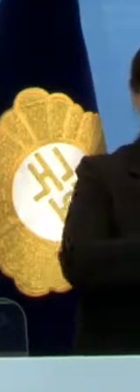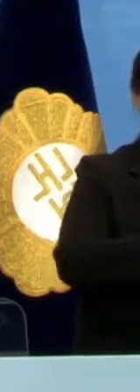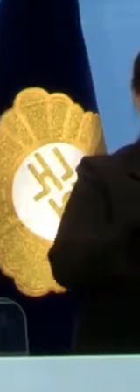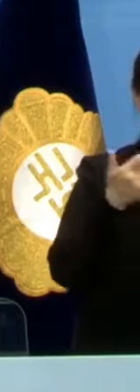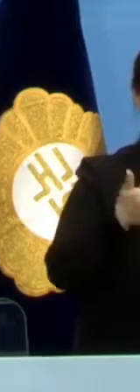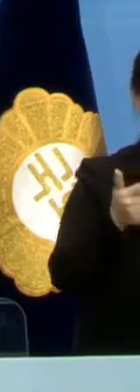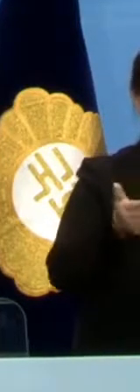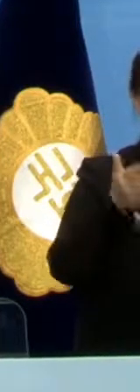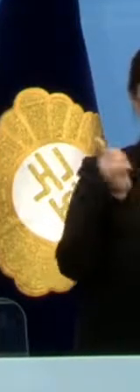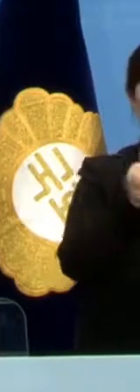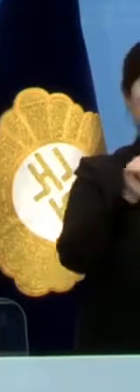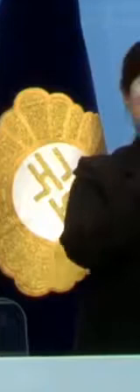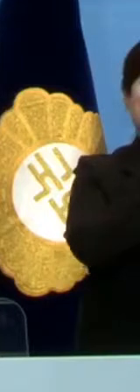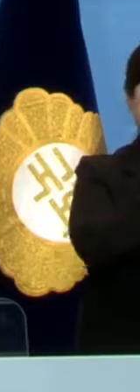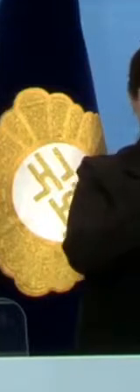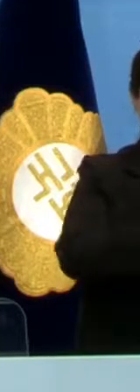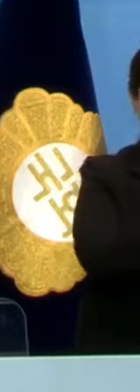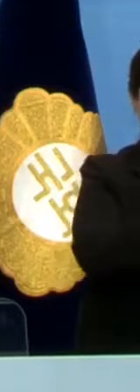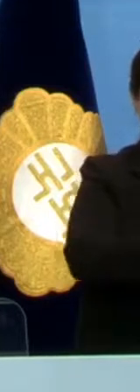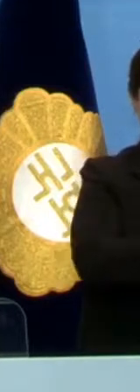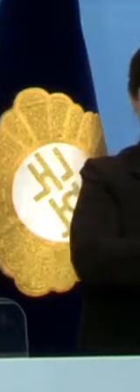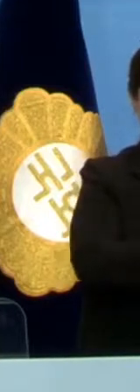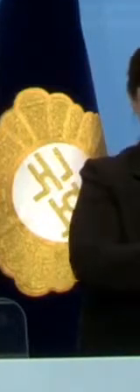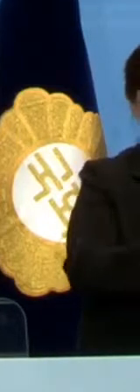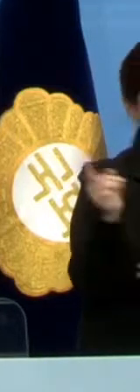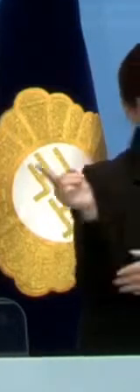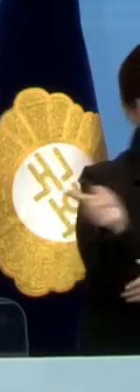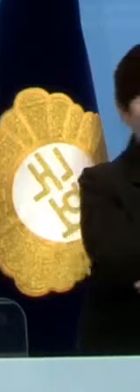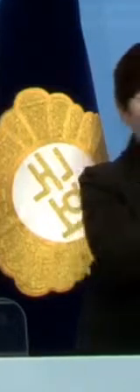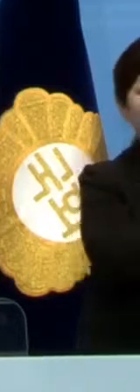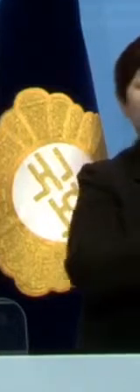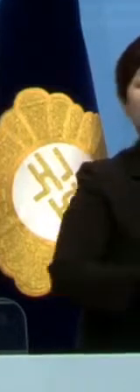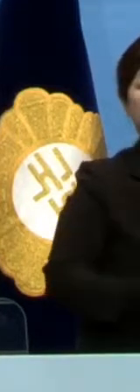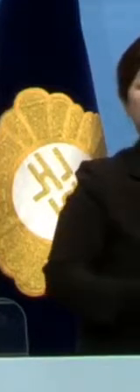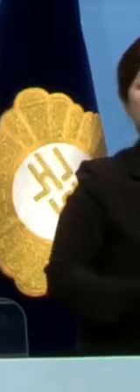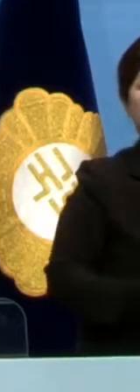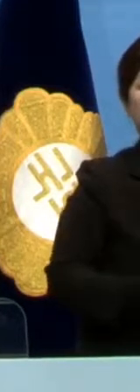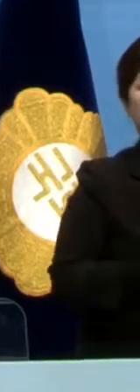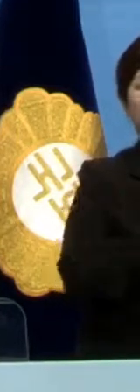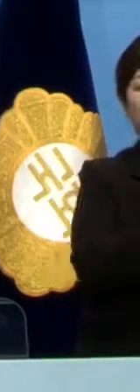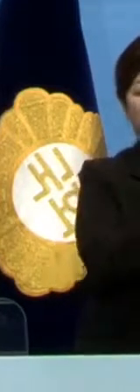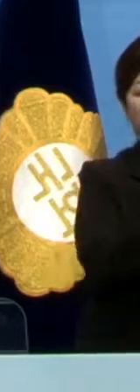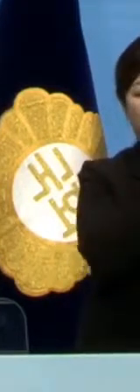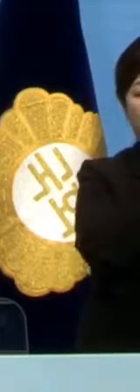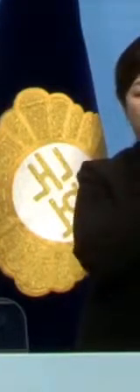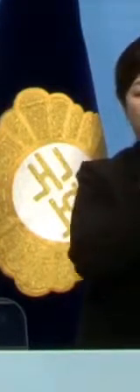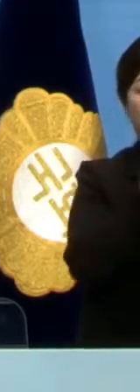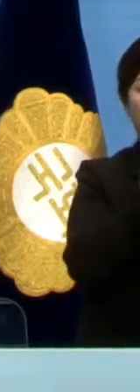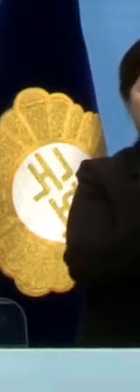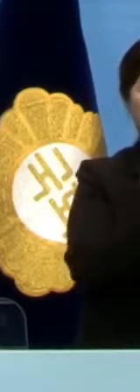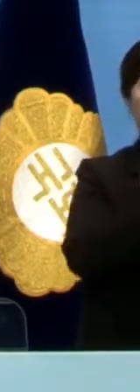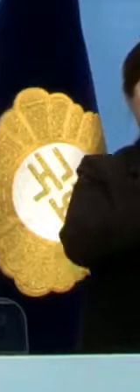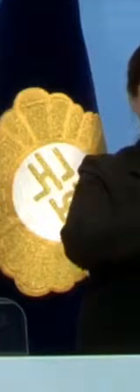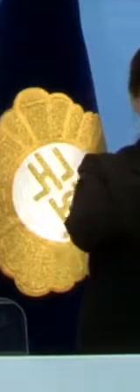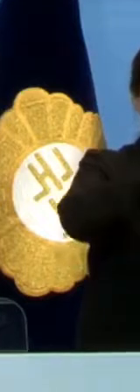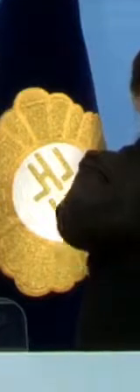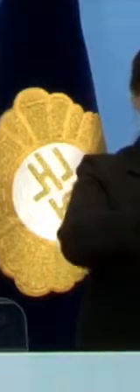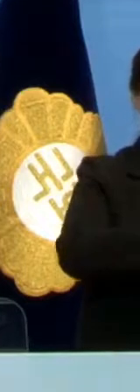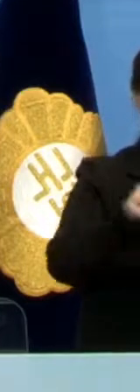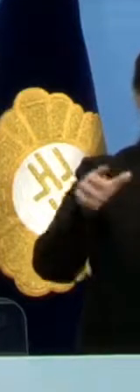부산 시민들이 가장 사랑하는 야구가 상징하듯이 부산의 뜨거운 그런